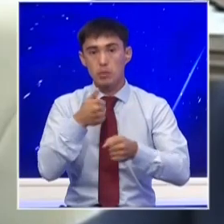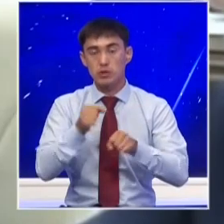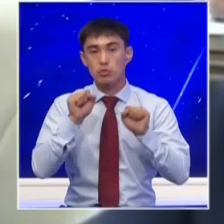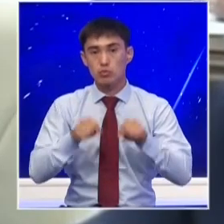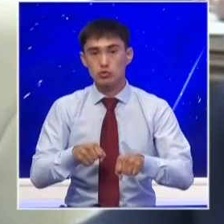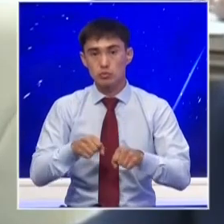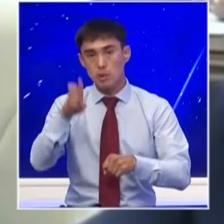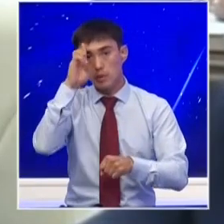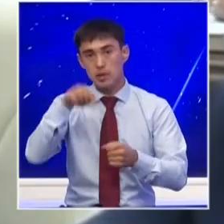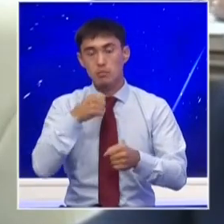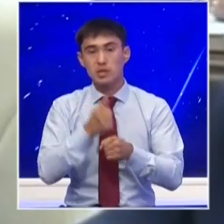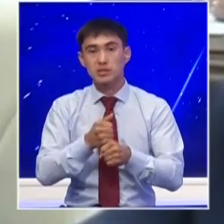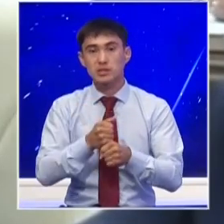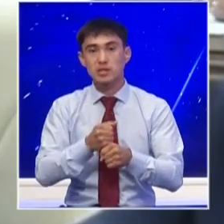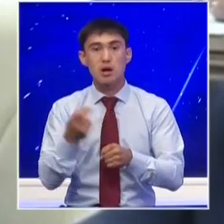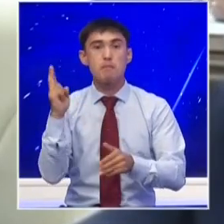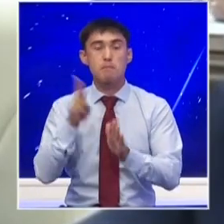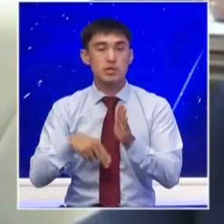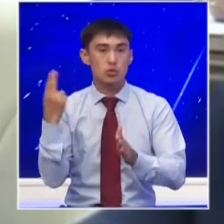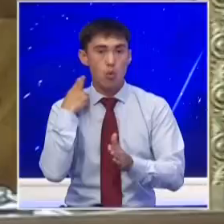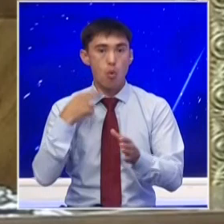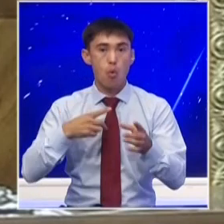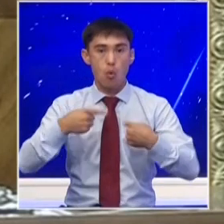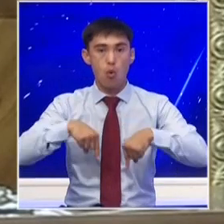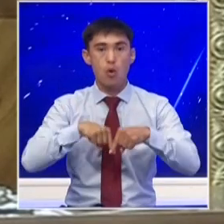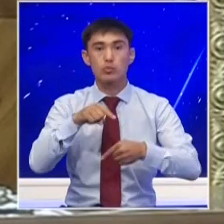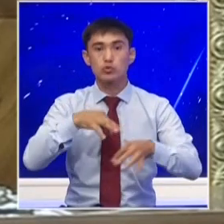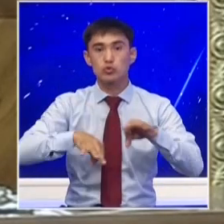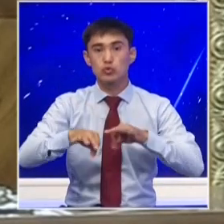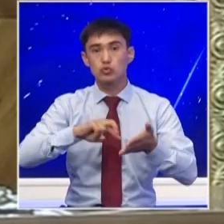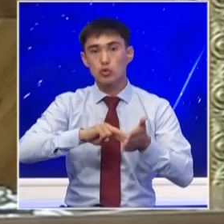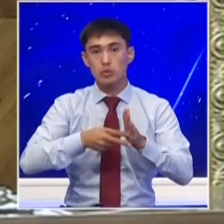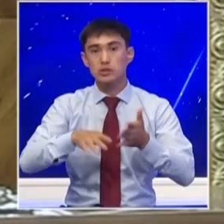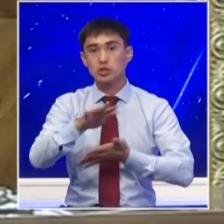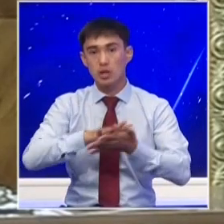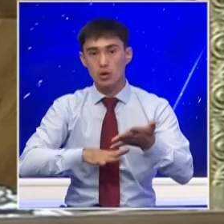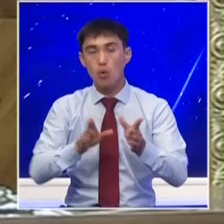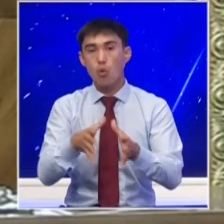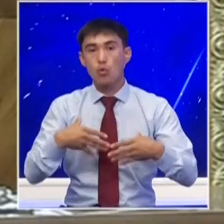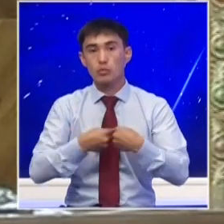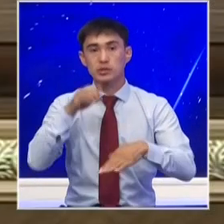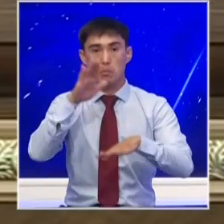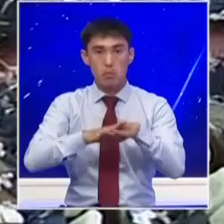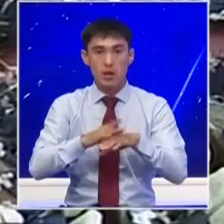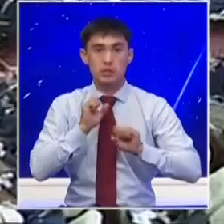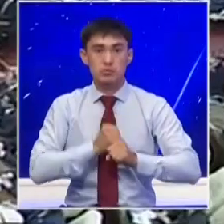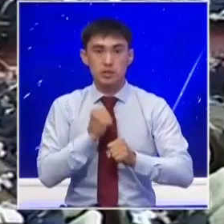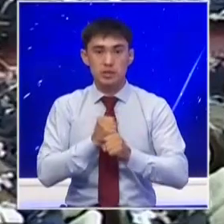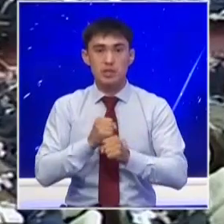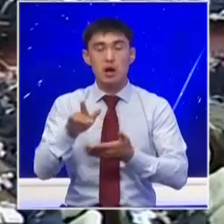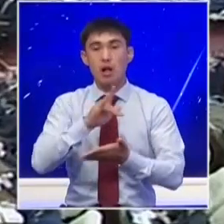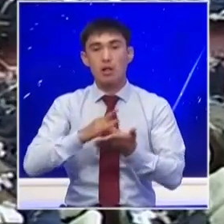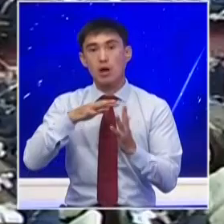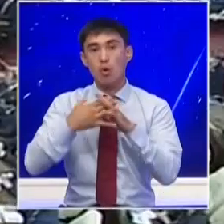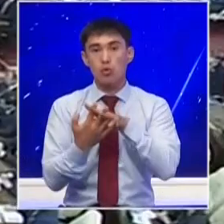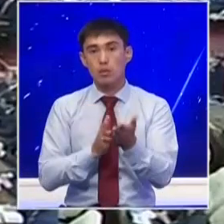болады. Мемлекет басшысы қарыз сыз қоғам жобасын жалғауға, отбасы банкі қызметін қаладан ауылға қарай